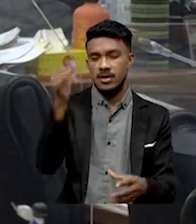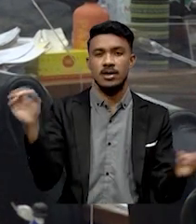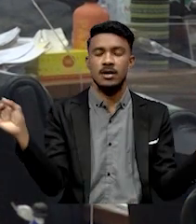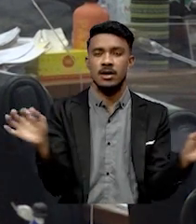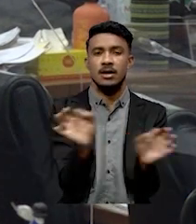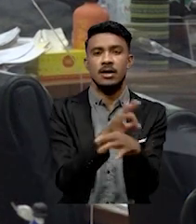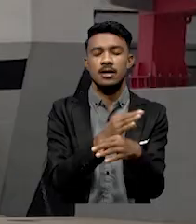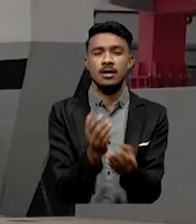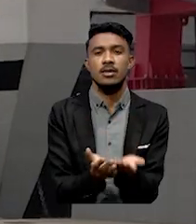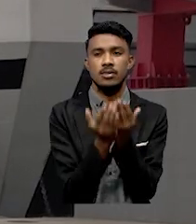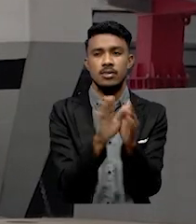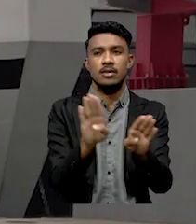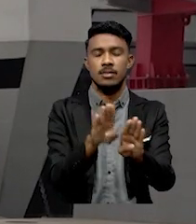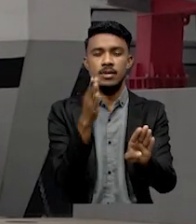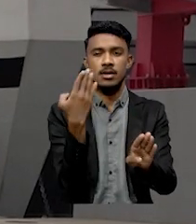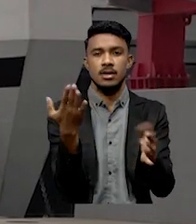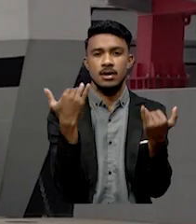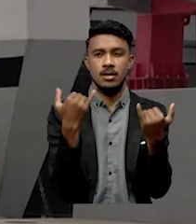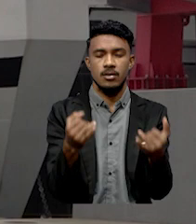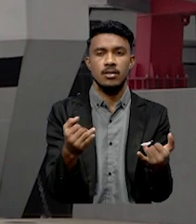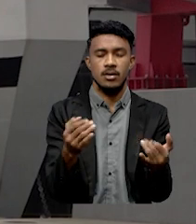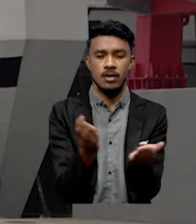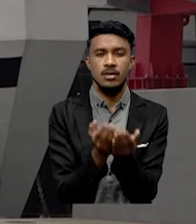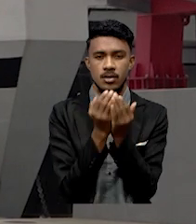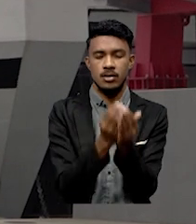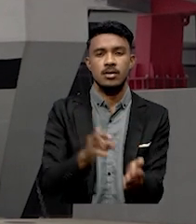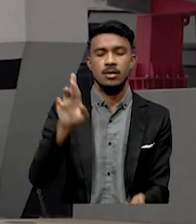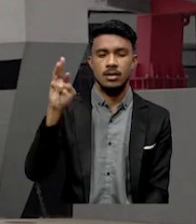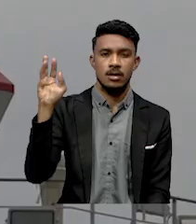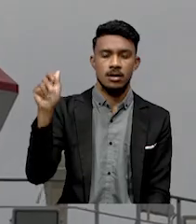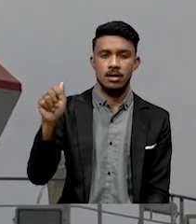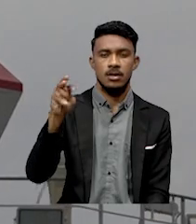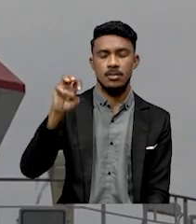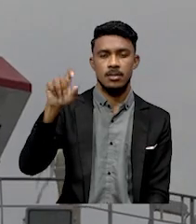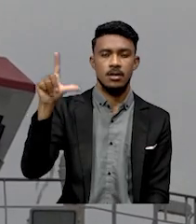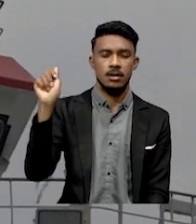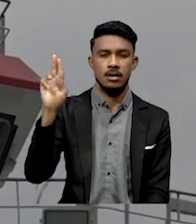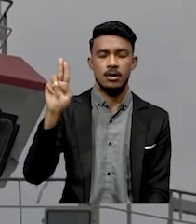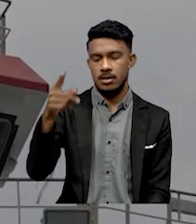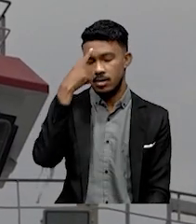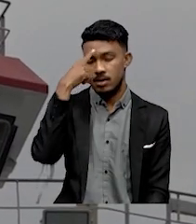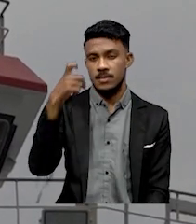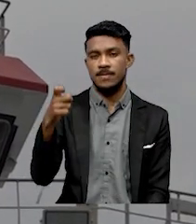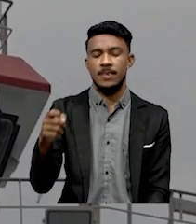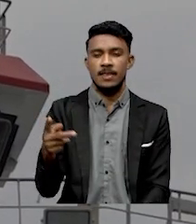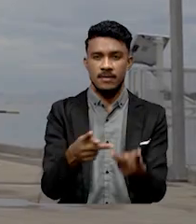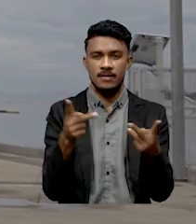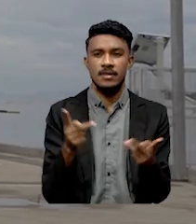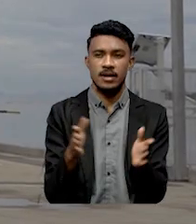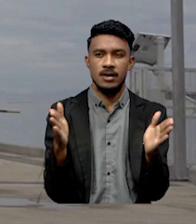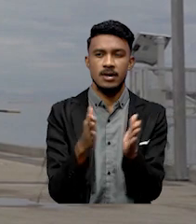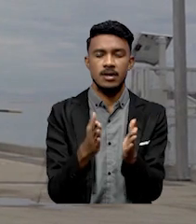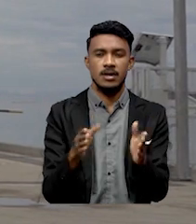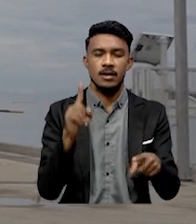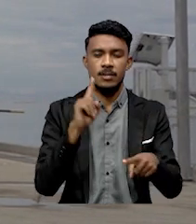ni ni ora mata. To agora ro Berlin Ramelau si dau tula pasajeiros ba Tauru, tamba fatin atraka ki la suficiente